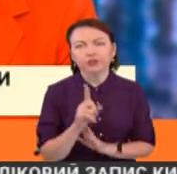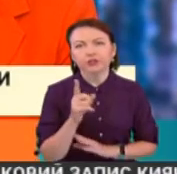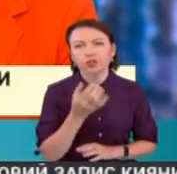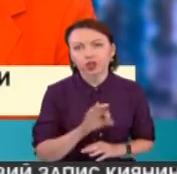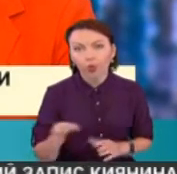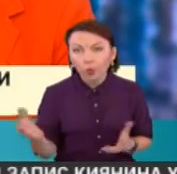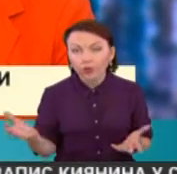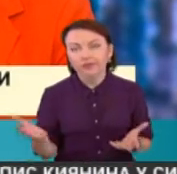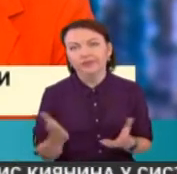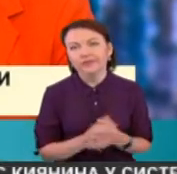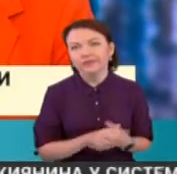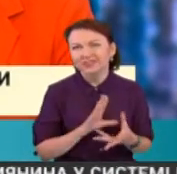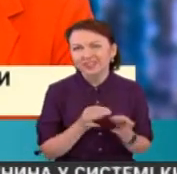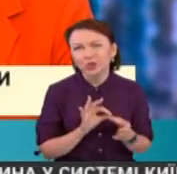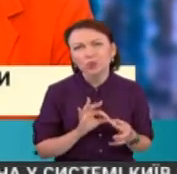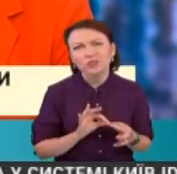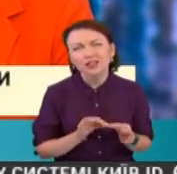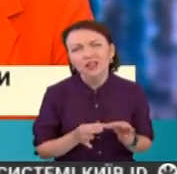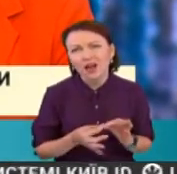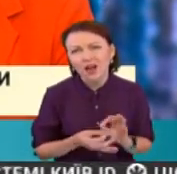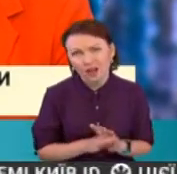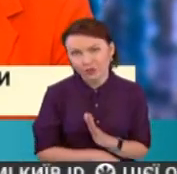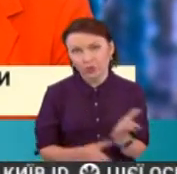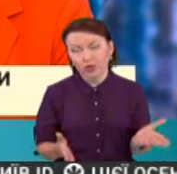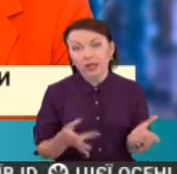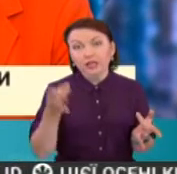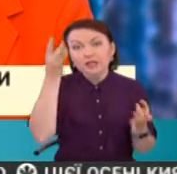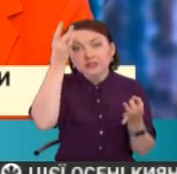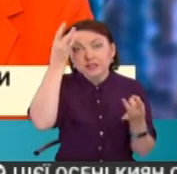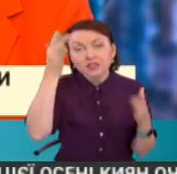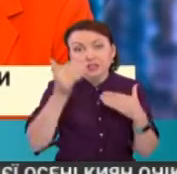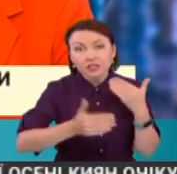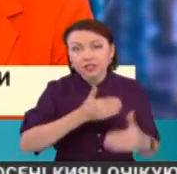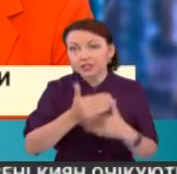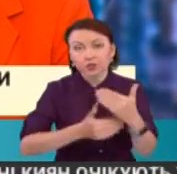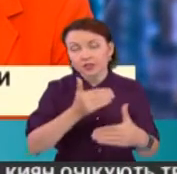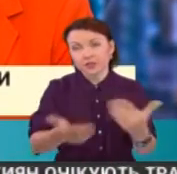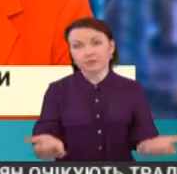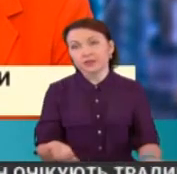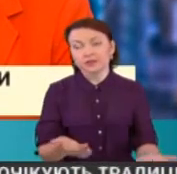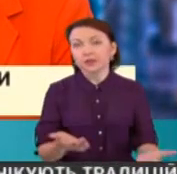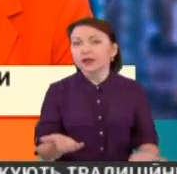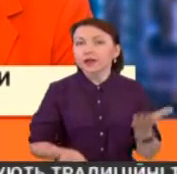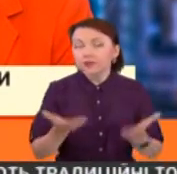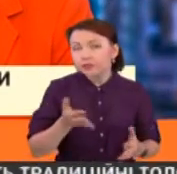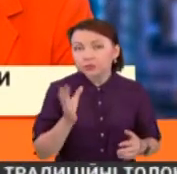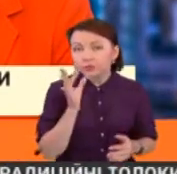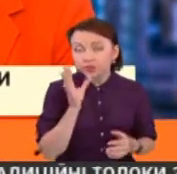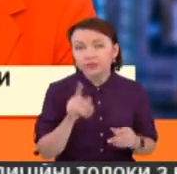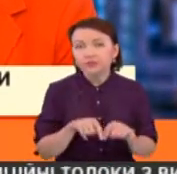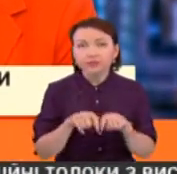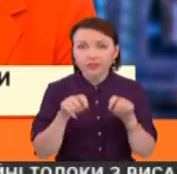все це ускладнює процес. Цивілізація не стоїть на місці. Якщо під час